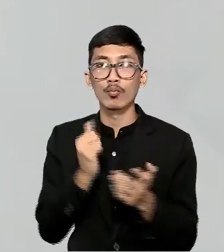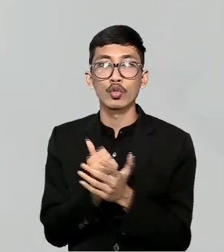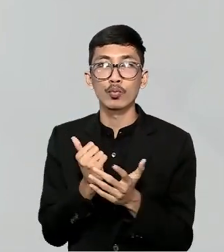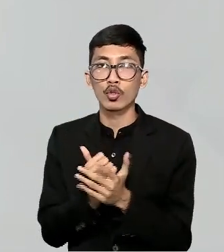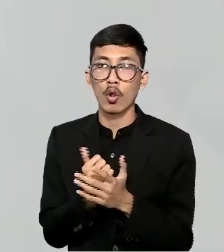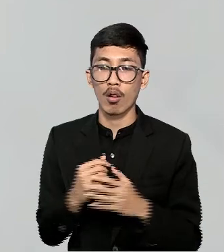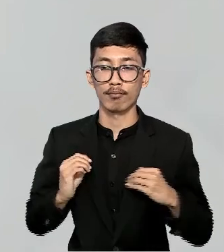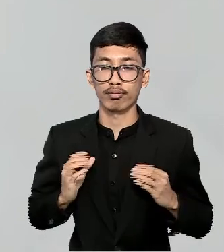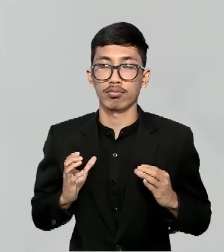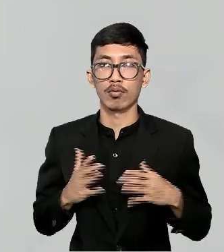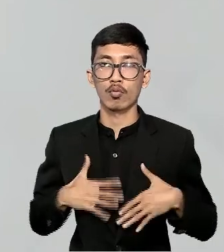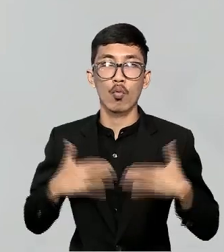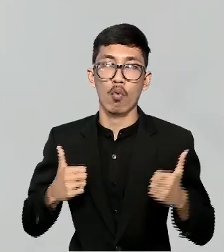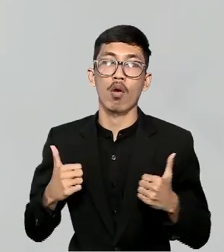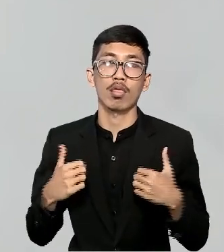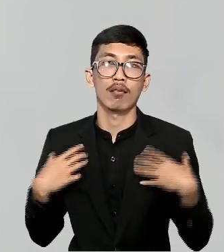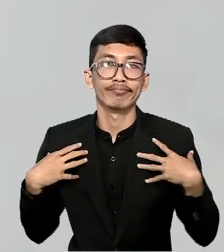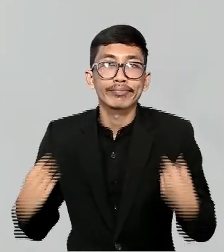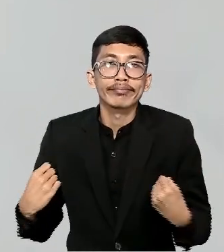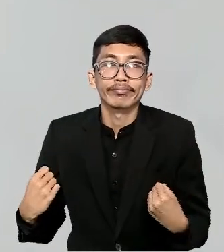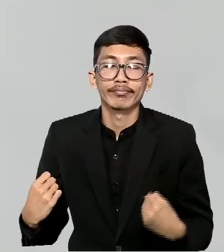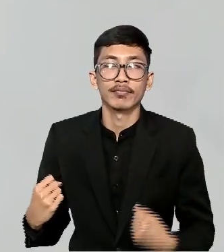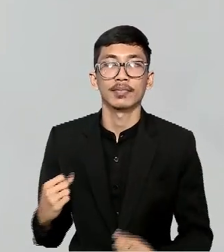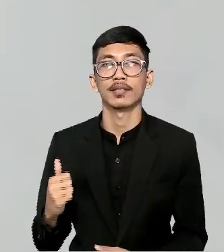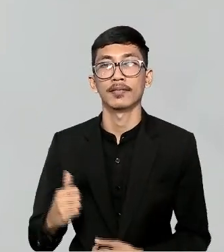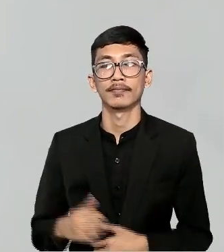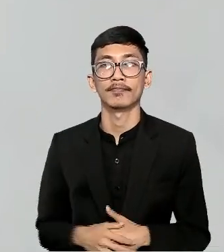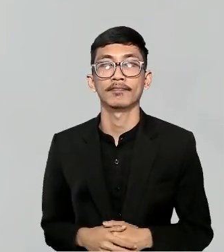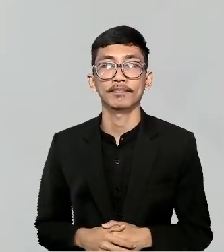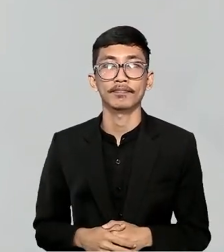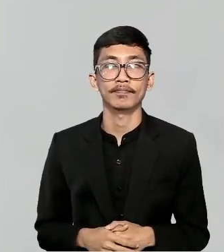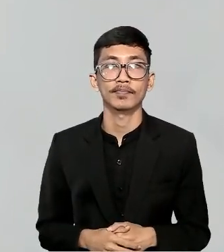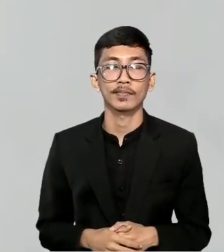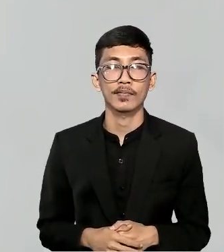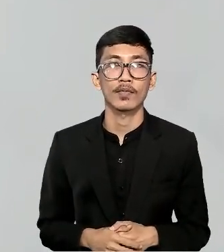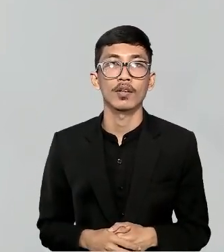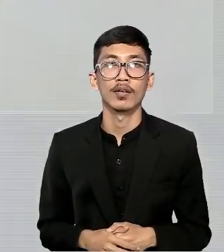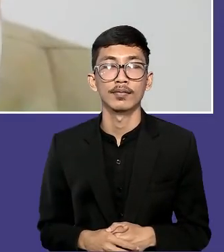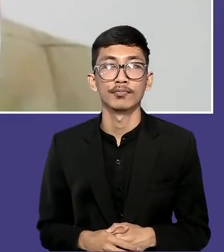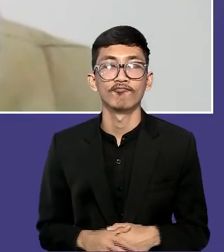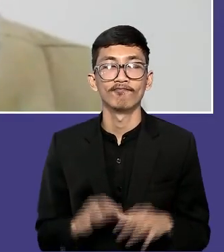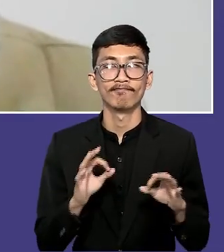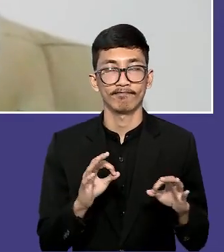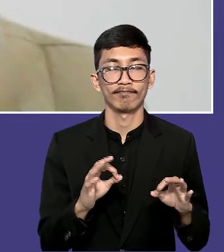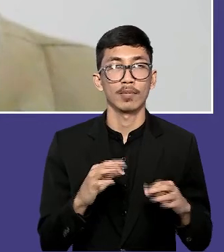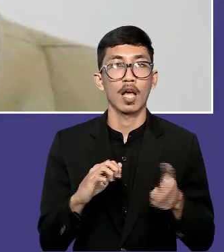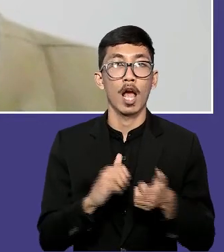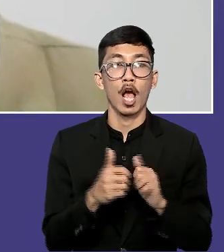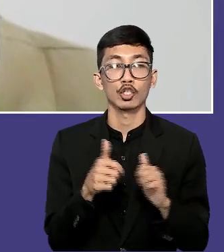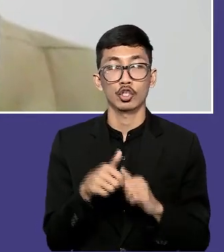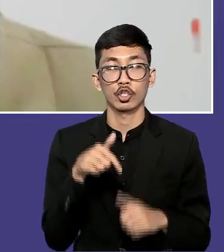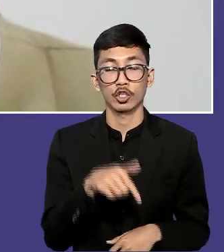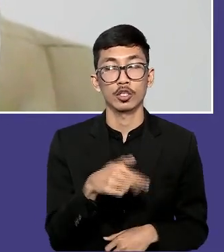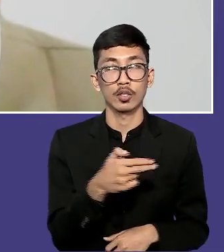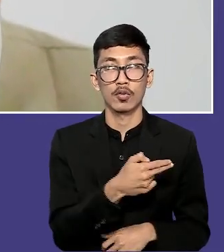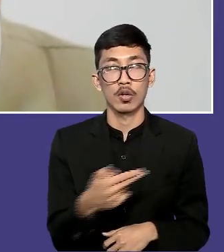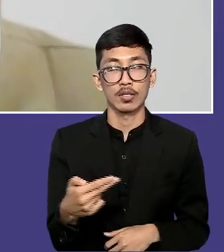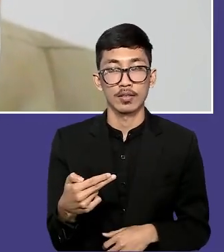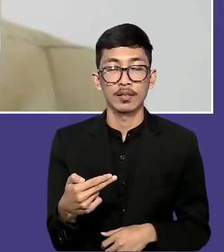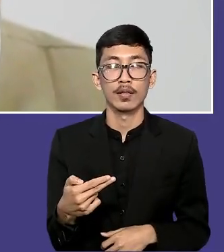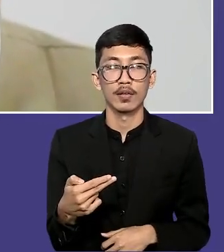menjadi jauh lebih rendah baik terkait dengan kasus ya kemudian melandai di Indonesia tebing